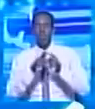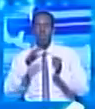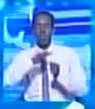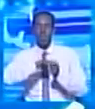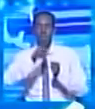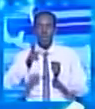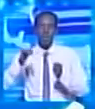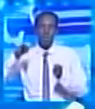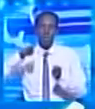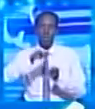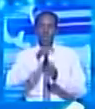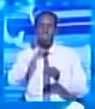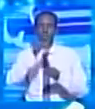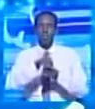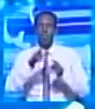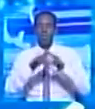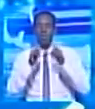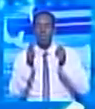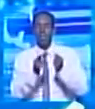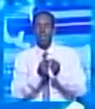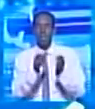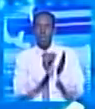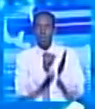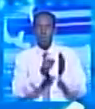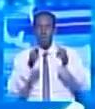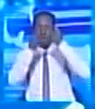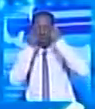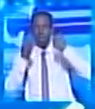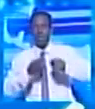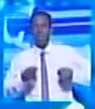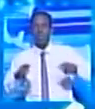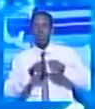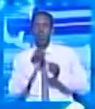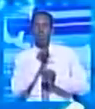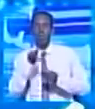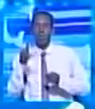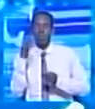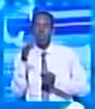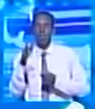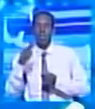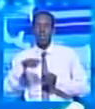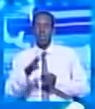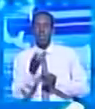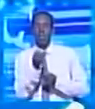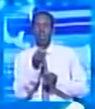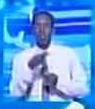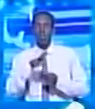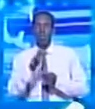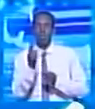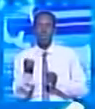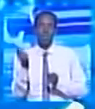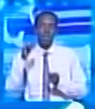vers Paris ce soir en vertu d'un mandat d'arrêt international lancé par la France. Comment est-il arrivé à